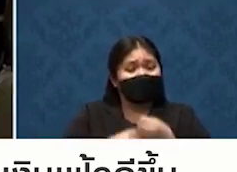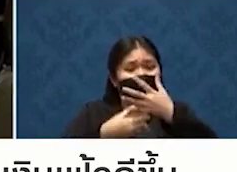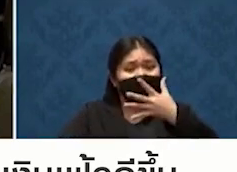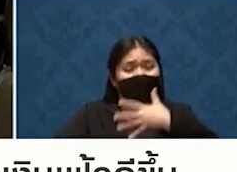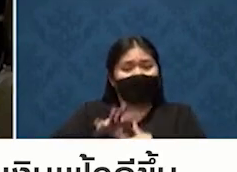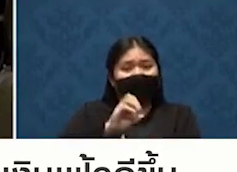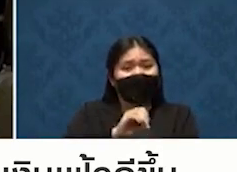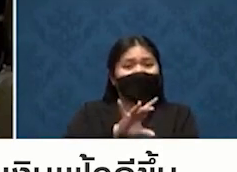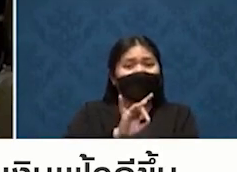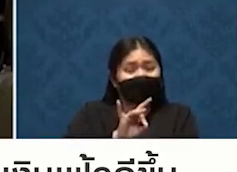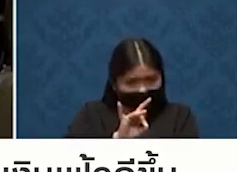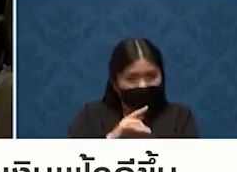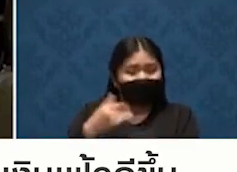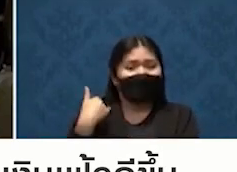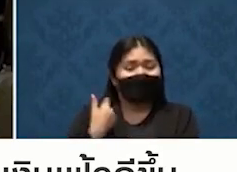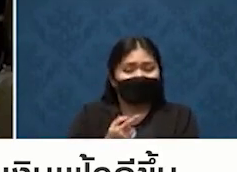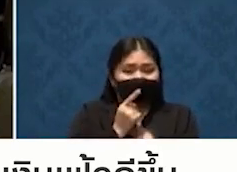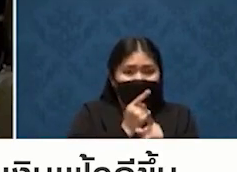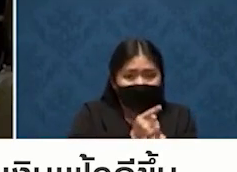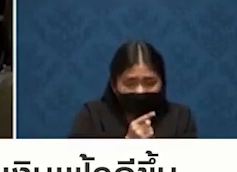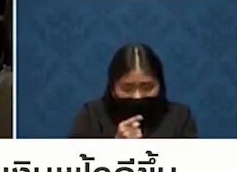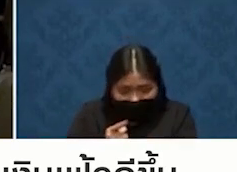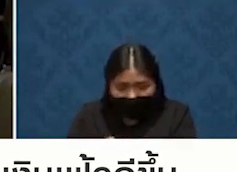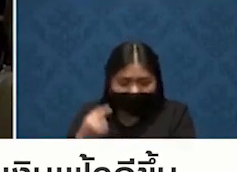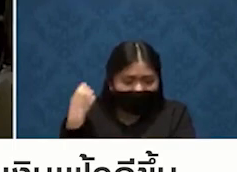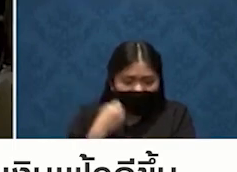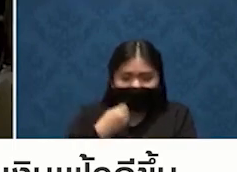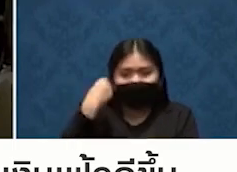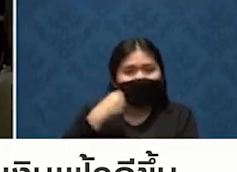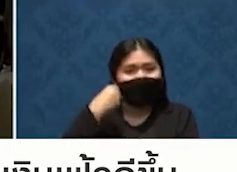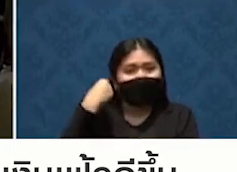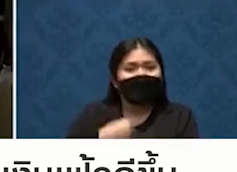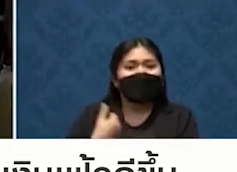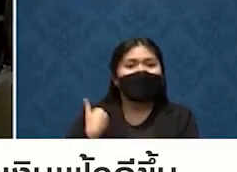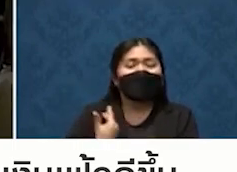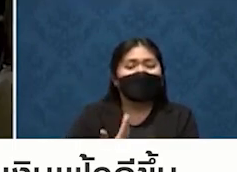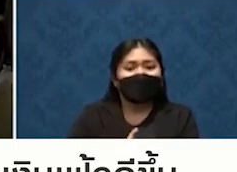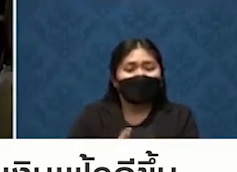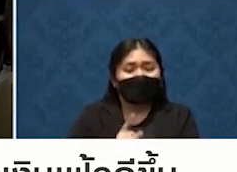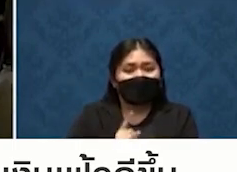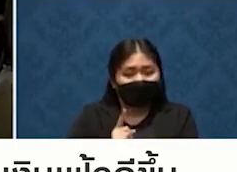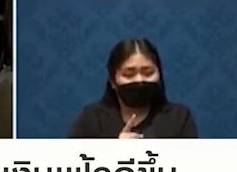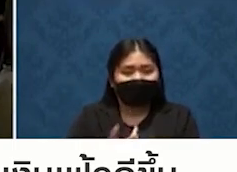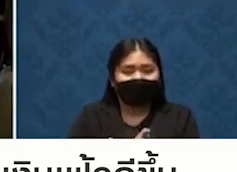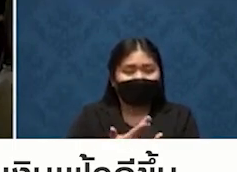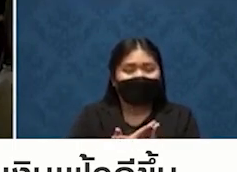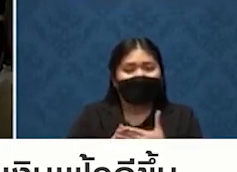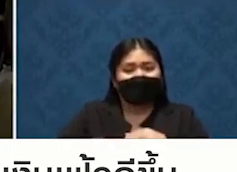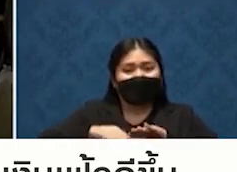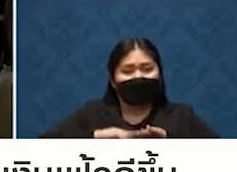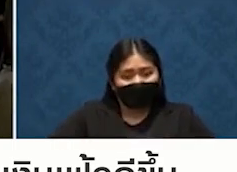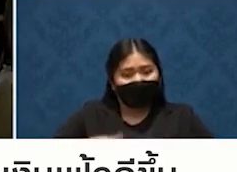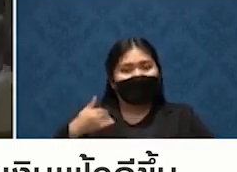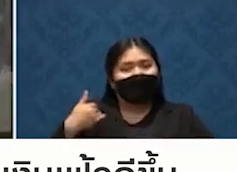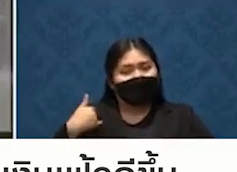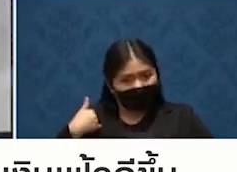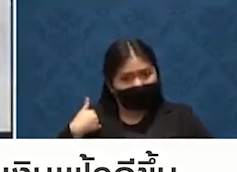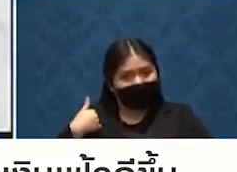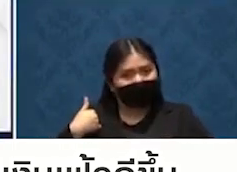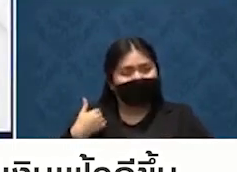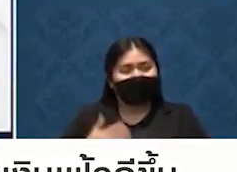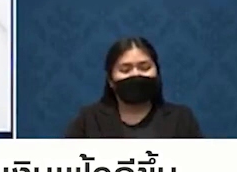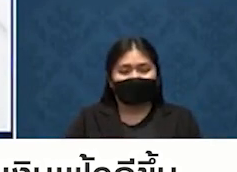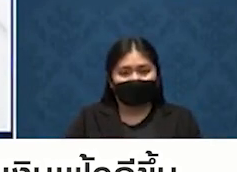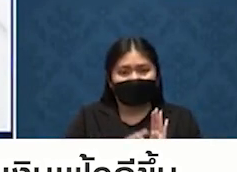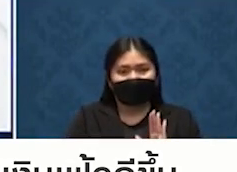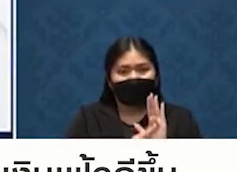ที่เราติดตามตลอดทุกวันราคาก็ปรับลดลงมาอย่างมีนัยสำคัญย